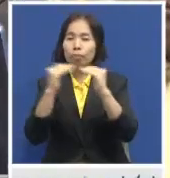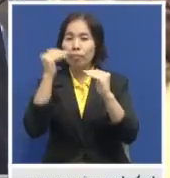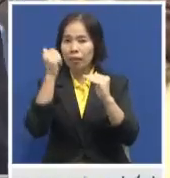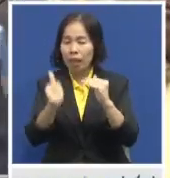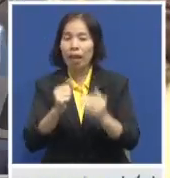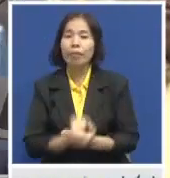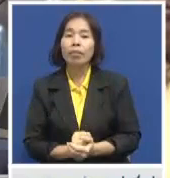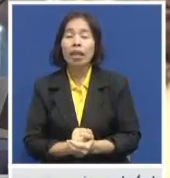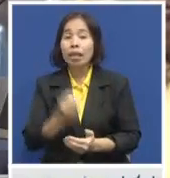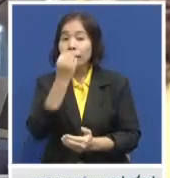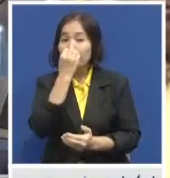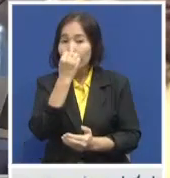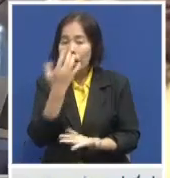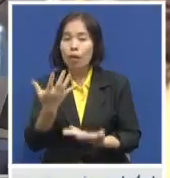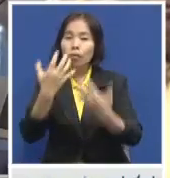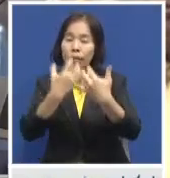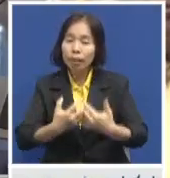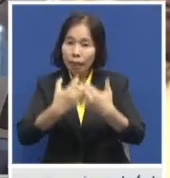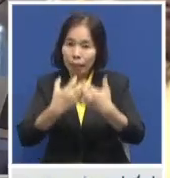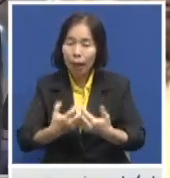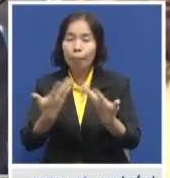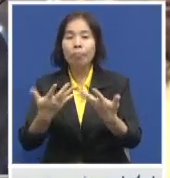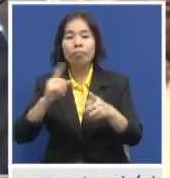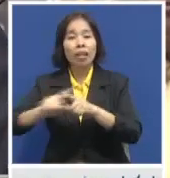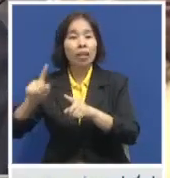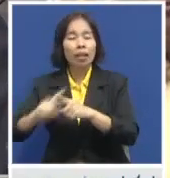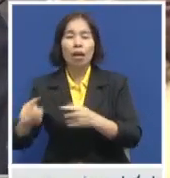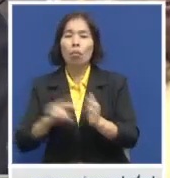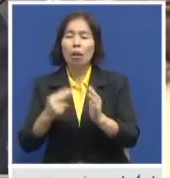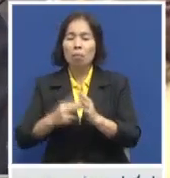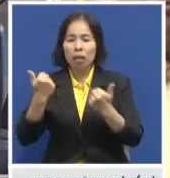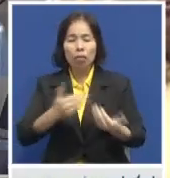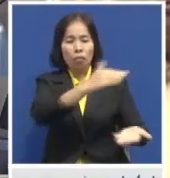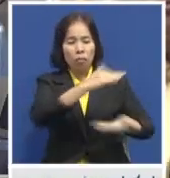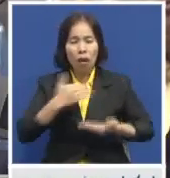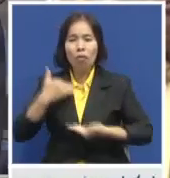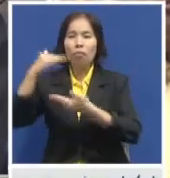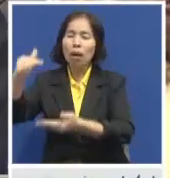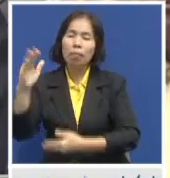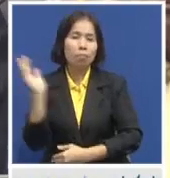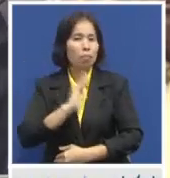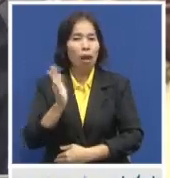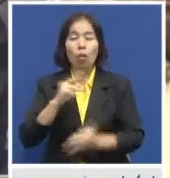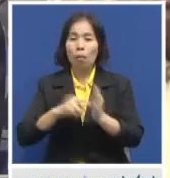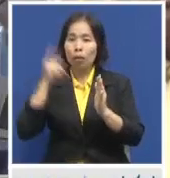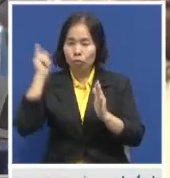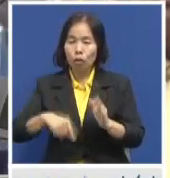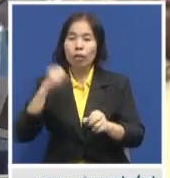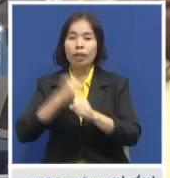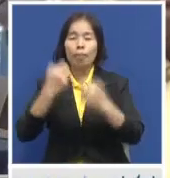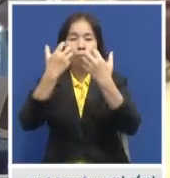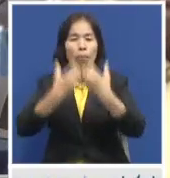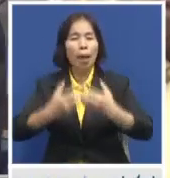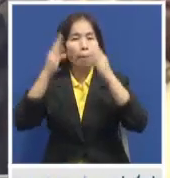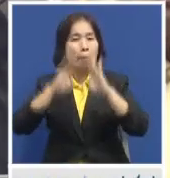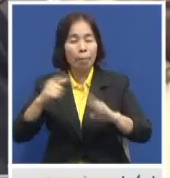ไม่ว่าจะในเรื่องของอาหารในเรื่องของภาคอุตสาหกรรมที่หยุดได้แล้วครับที่เราจะเป็นเพียงแค่ศูนย์การผลิต OEM แต่เราควรจะมีนวัตกรรม